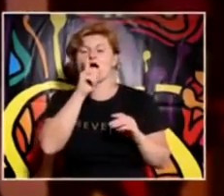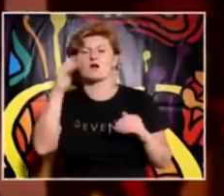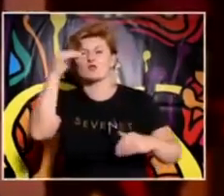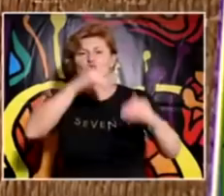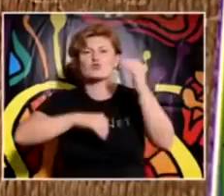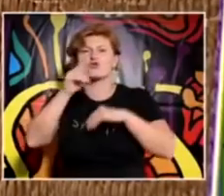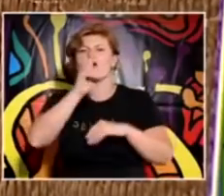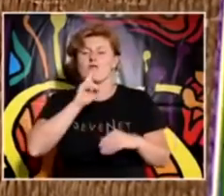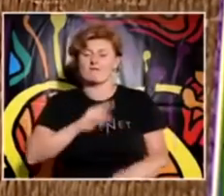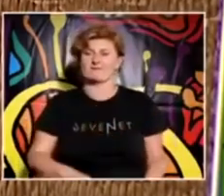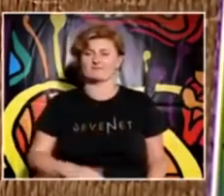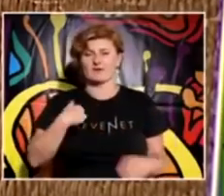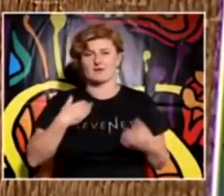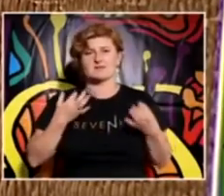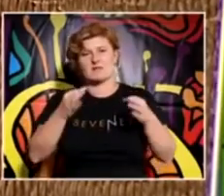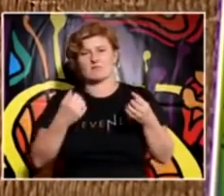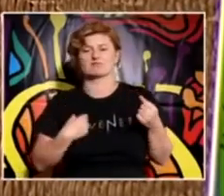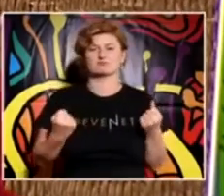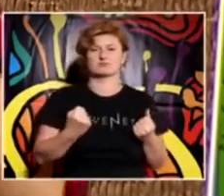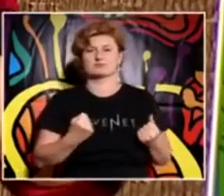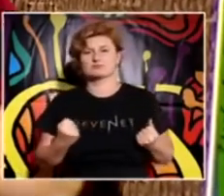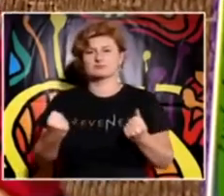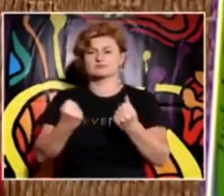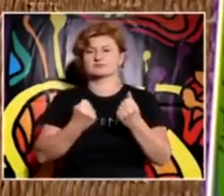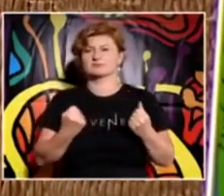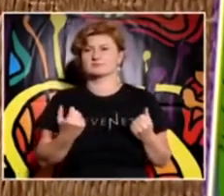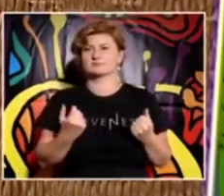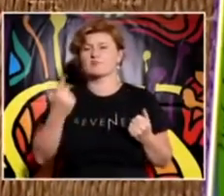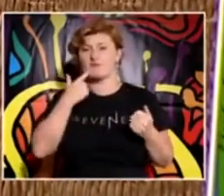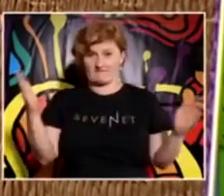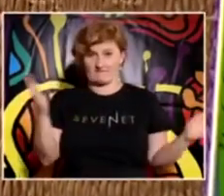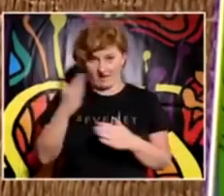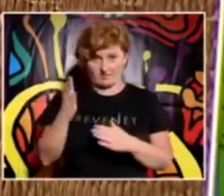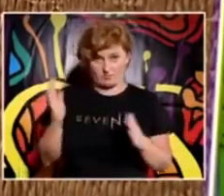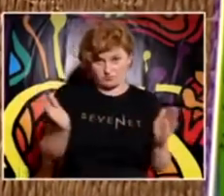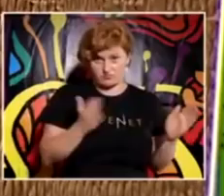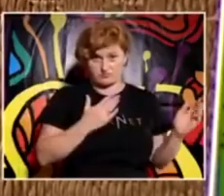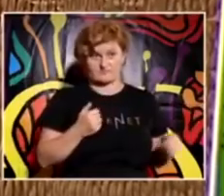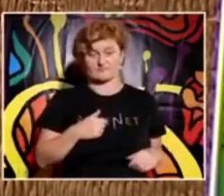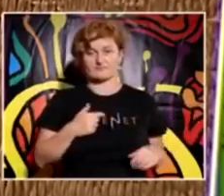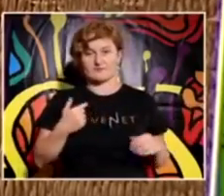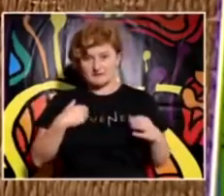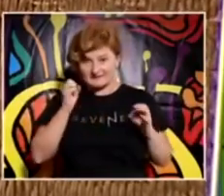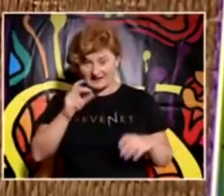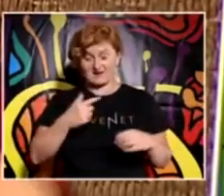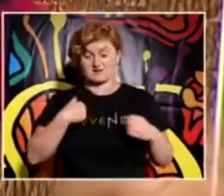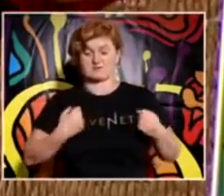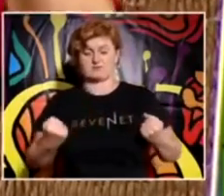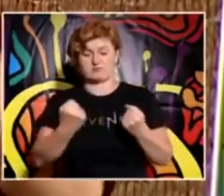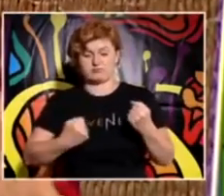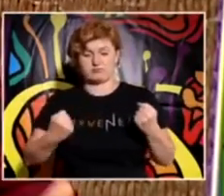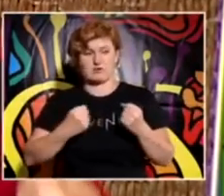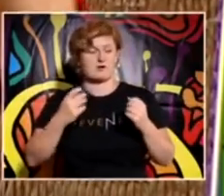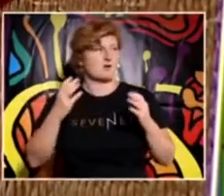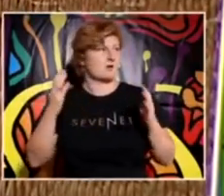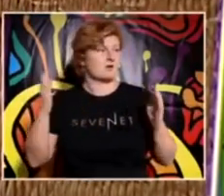więc jechałam za tym samochodzikiem. Ale zwiało cię czy co? Dokładnie, zwiało mi samochód. I byłam,